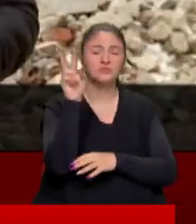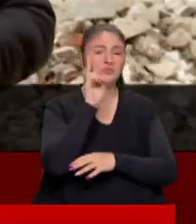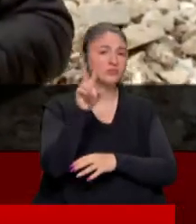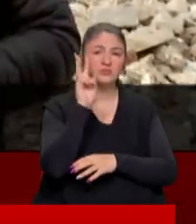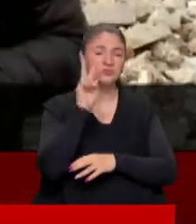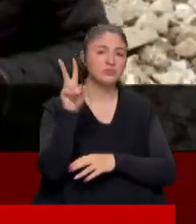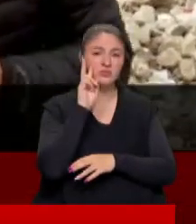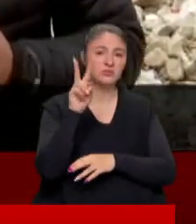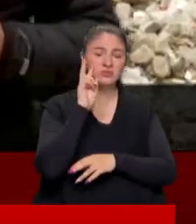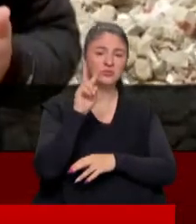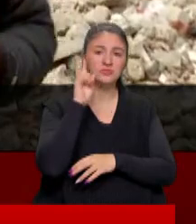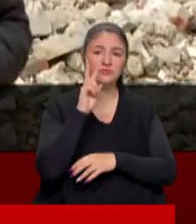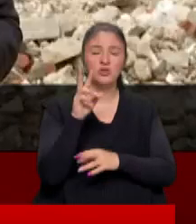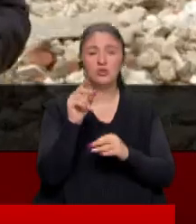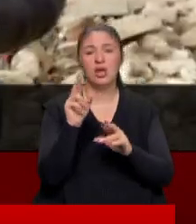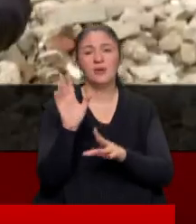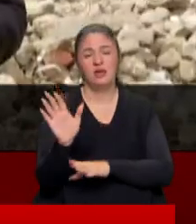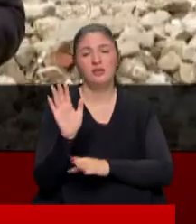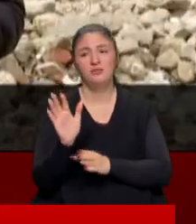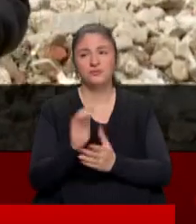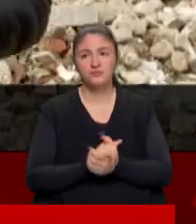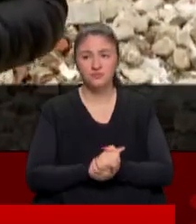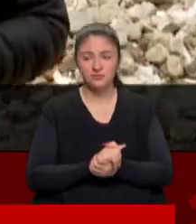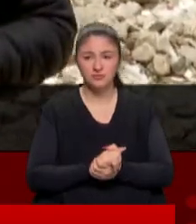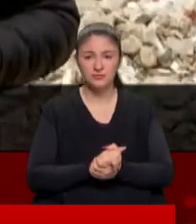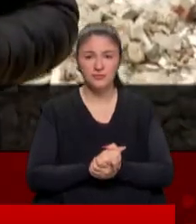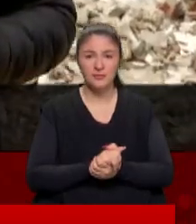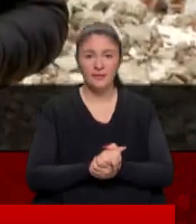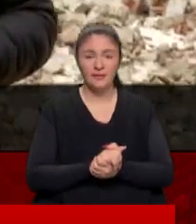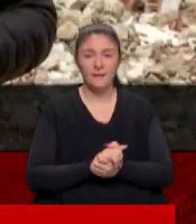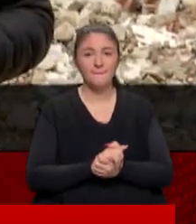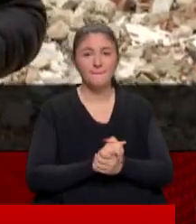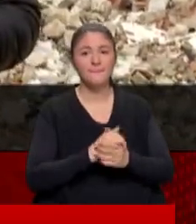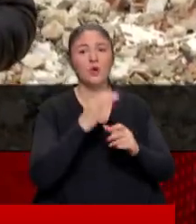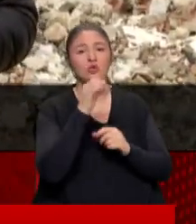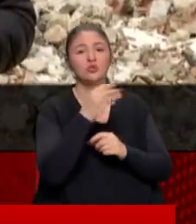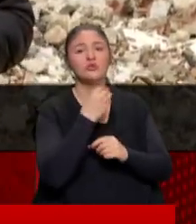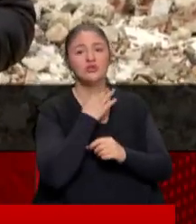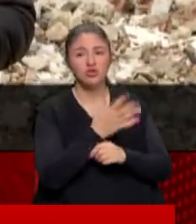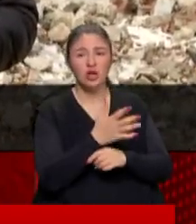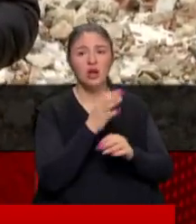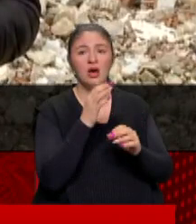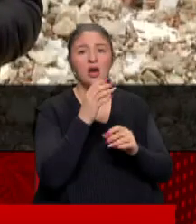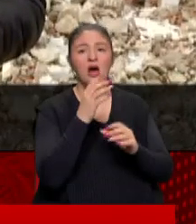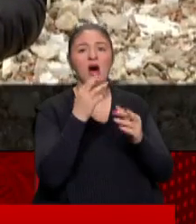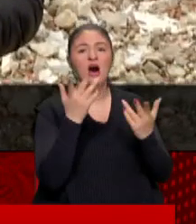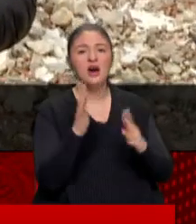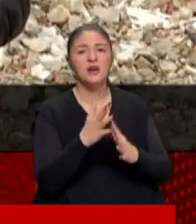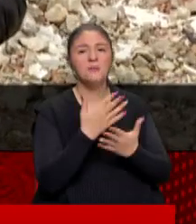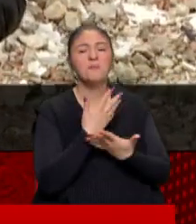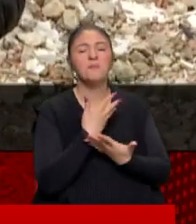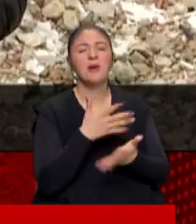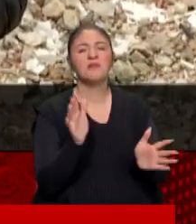depremzedelerin gözlerinin önünde olduğu gibi durmaya devam ediyor. Ali Onur Tosun, teşekkürler. Harap, yıkık,